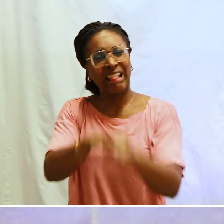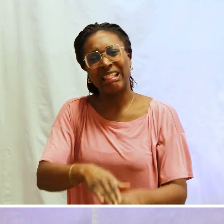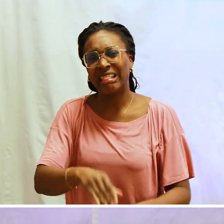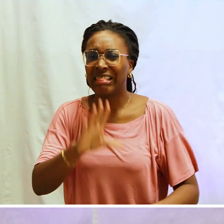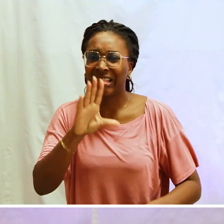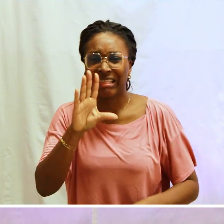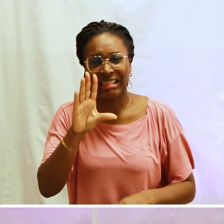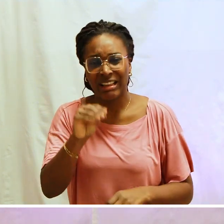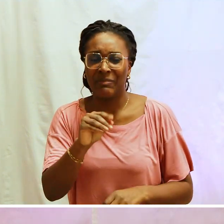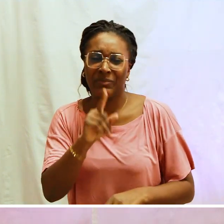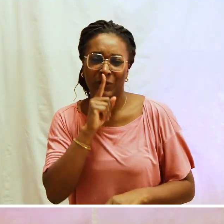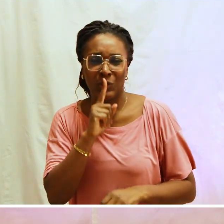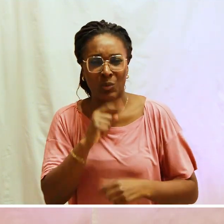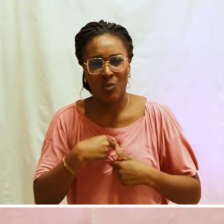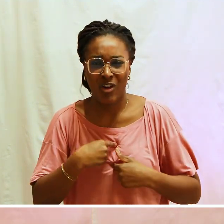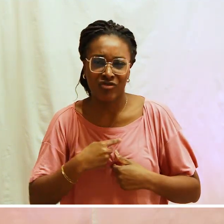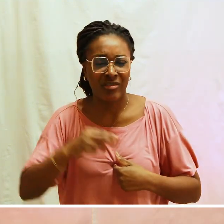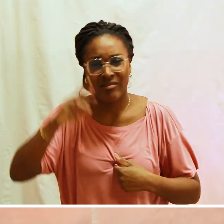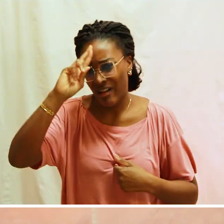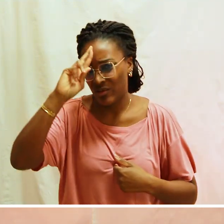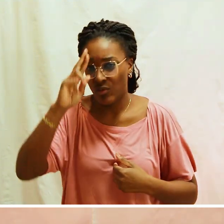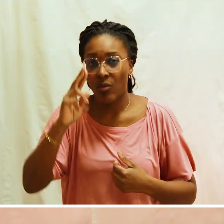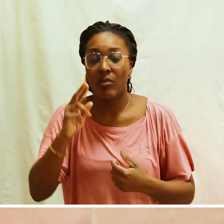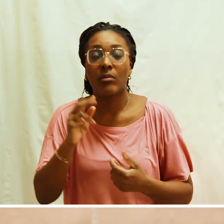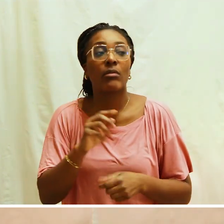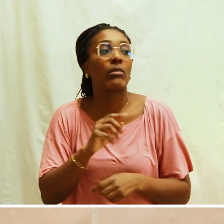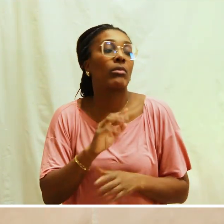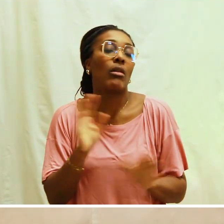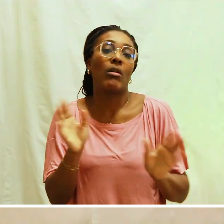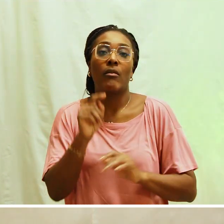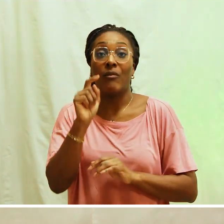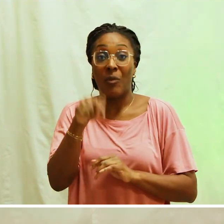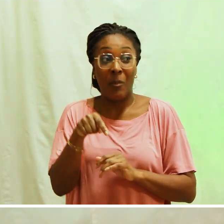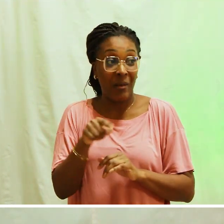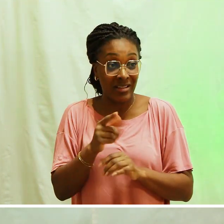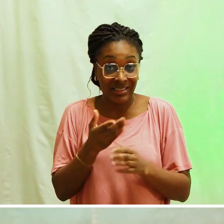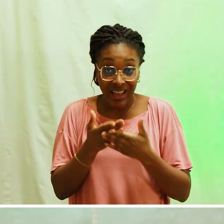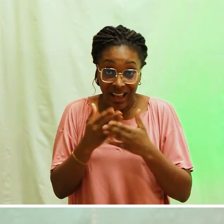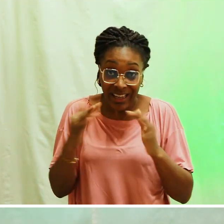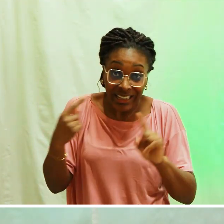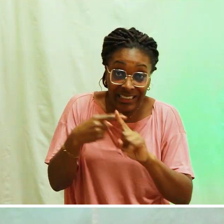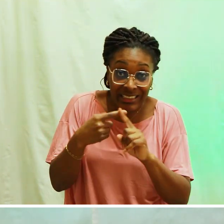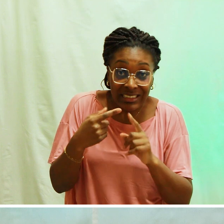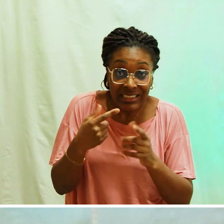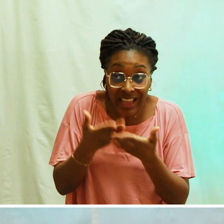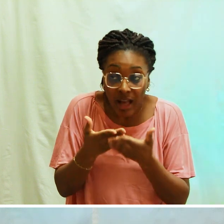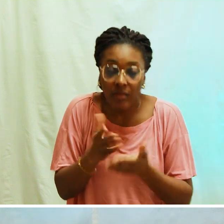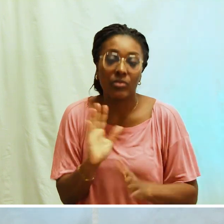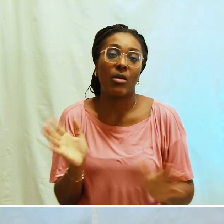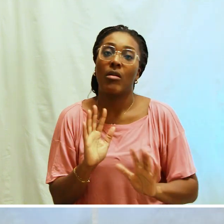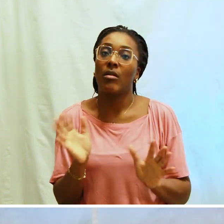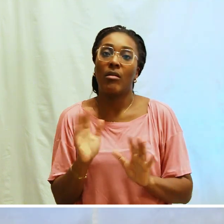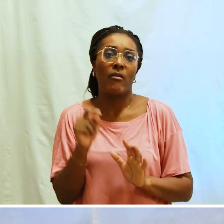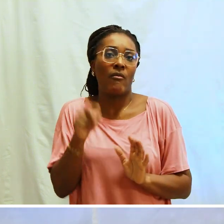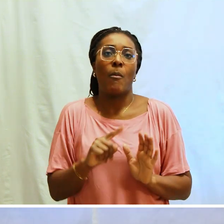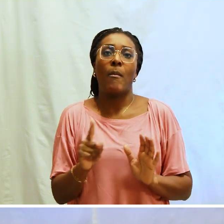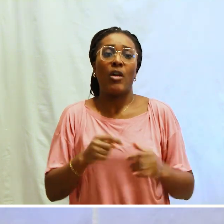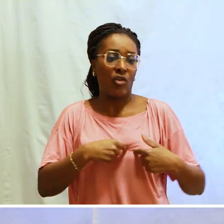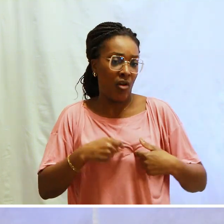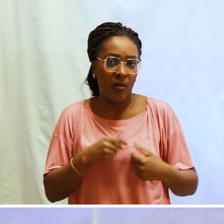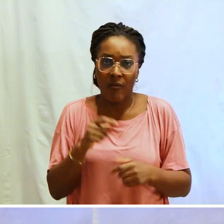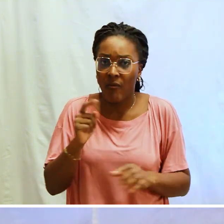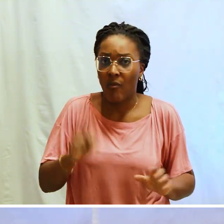raison. Et il faut pas que ça soit comme ça au milieu de nous. Il faut pas que ça soit comme ça dans l'église. Il faut surtout pas que ça soit comme ça dans notre